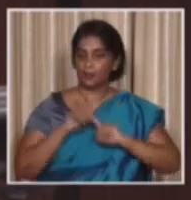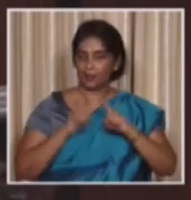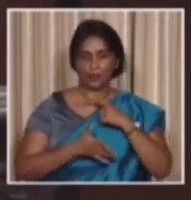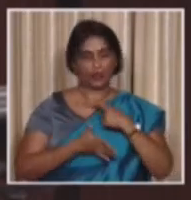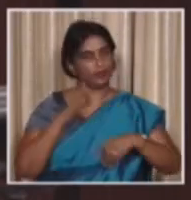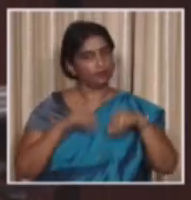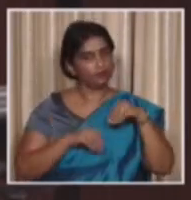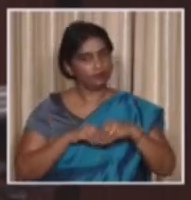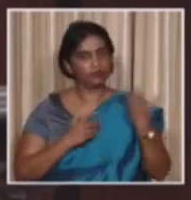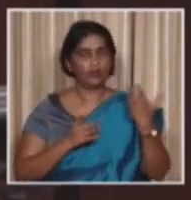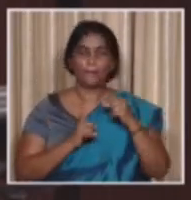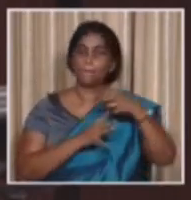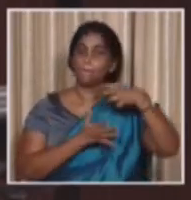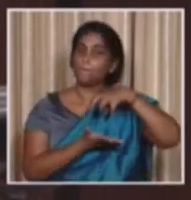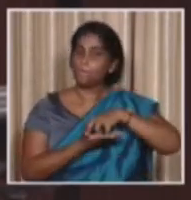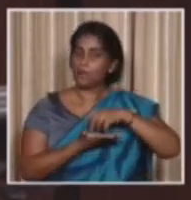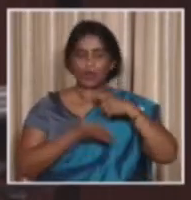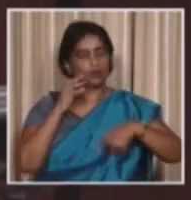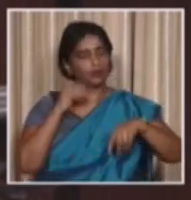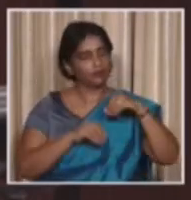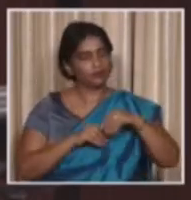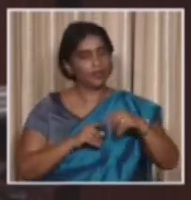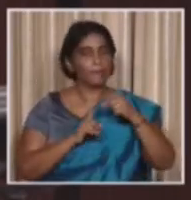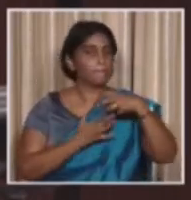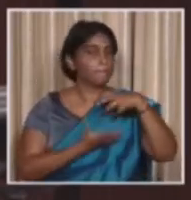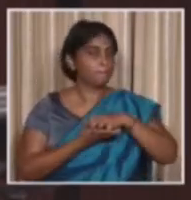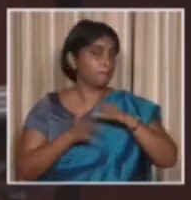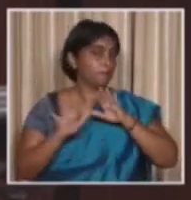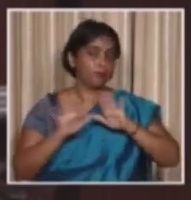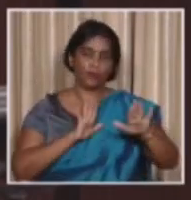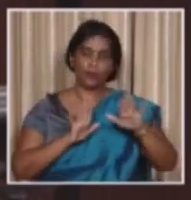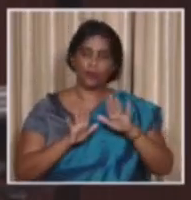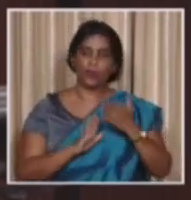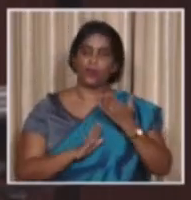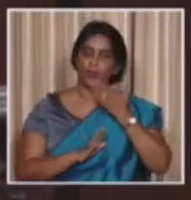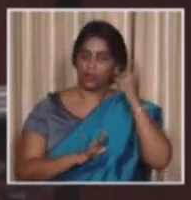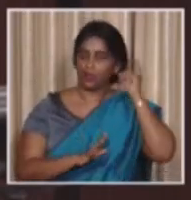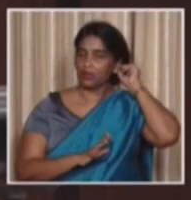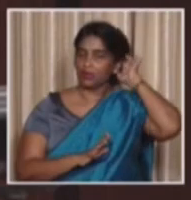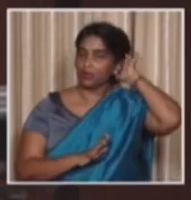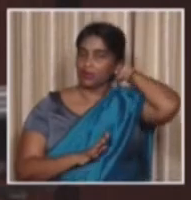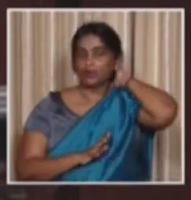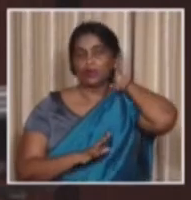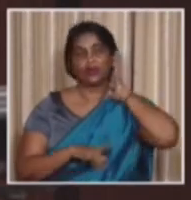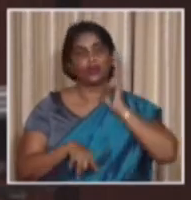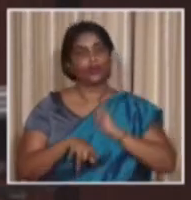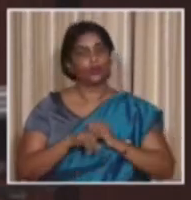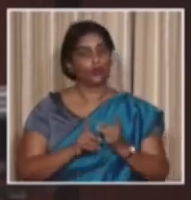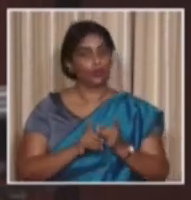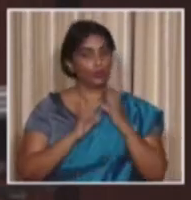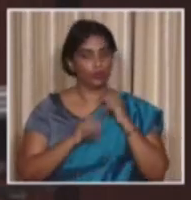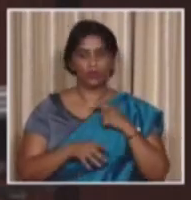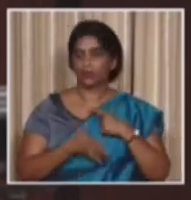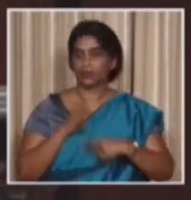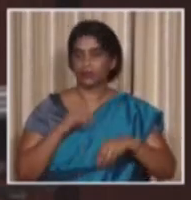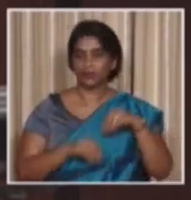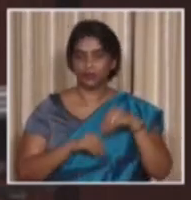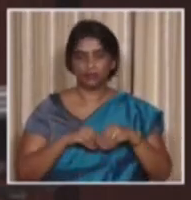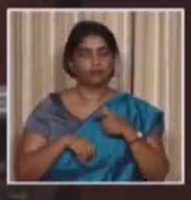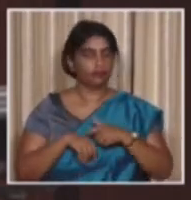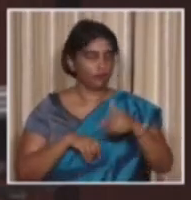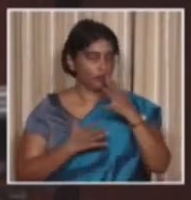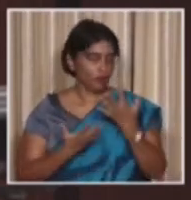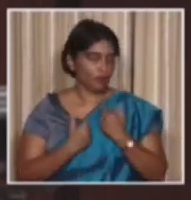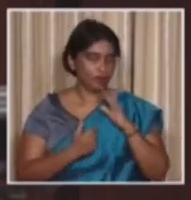ஆட்சியாளர்கள் மக்களின் கருத்தை வழங்கிக் கொள்ள முடியும் என நாடாளுமன்ற உறுப்பினர் வினோ நோகராஜலிங்கம் தெரிவித்துள்ளார். நேற்றைய நாடாளுமன்ற அமர்வில் இவ்வாறு